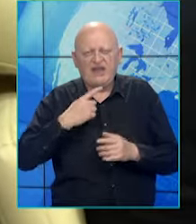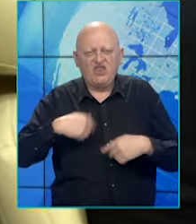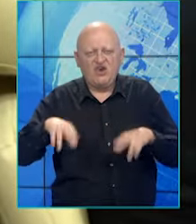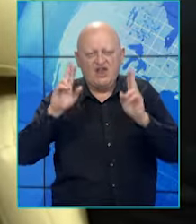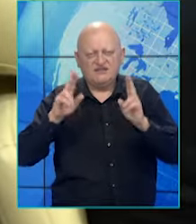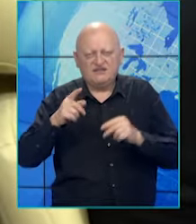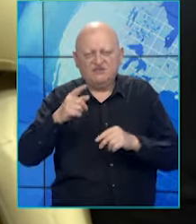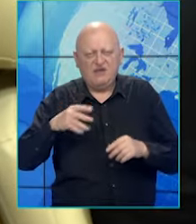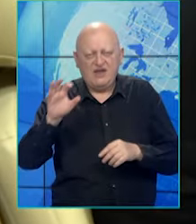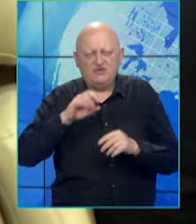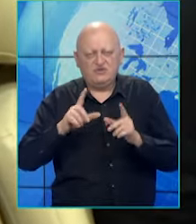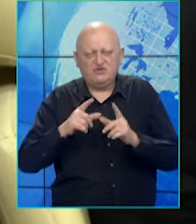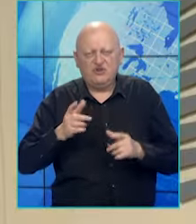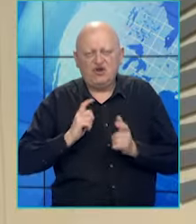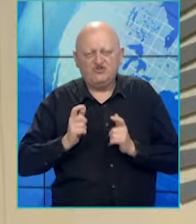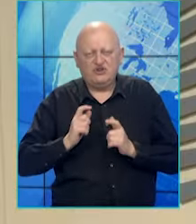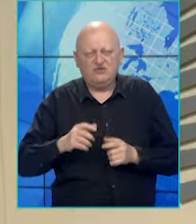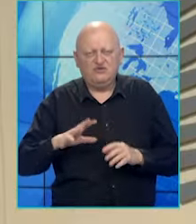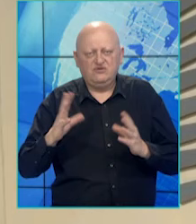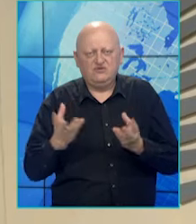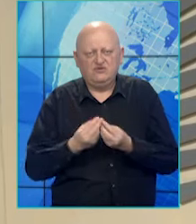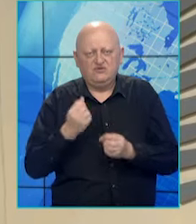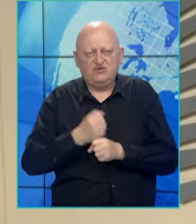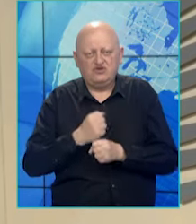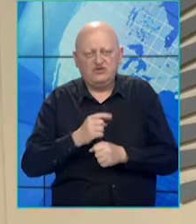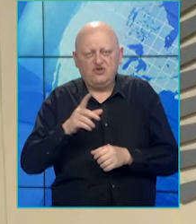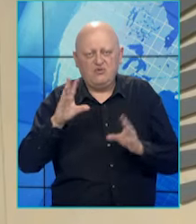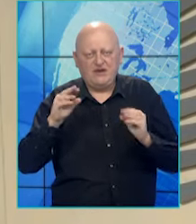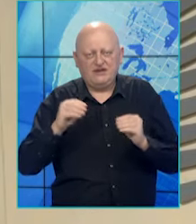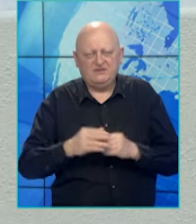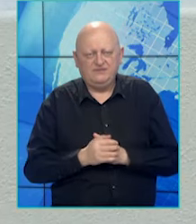jednoglasna. Ipak Evropska unija ih očekuje u zbiru urađenog do marta.